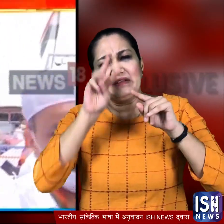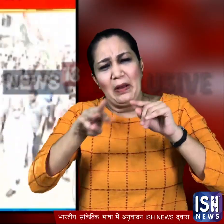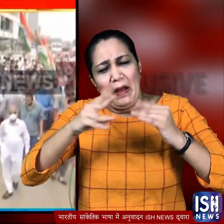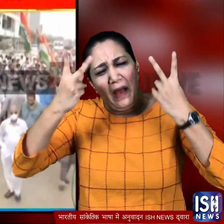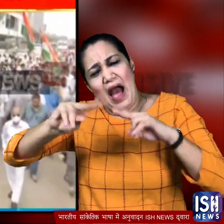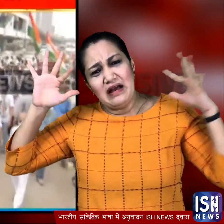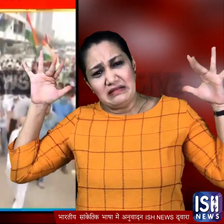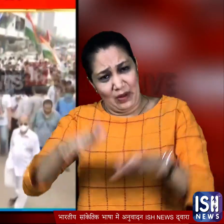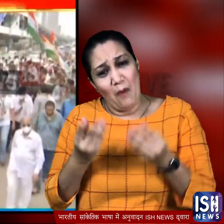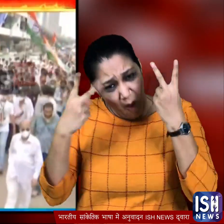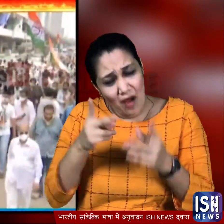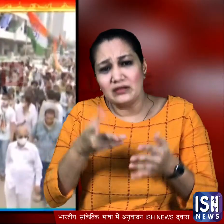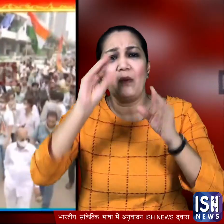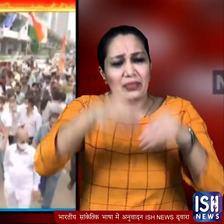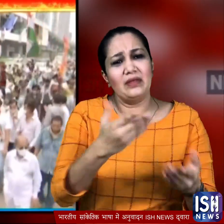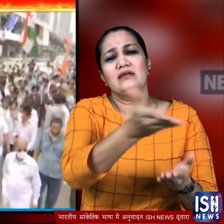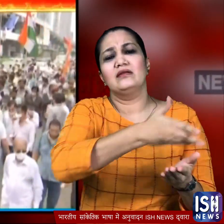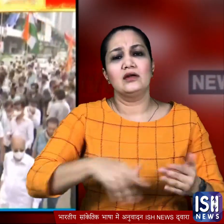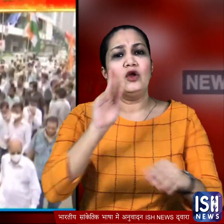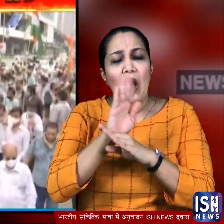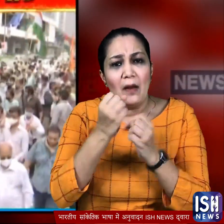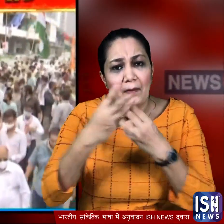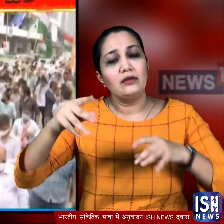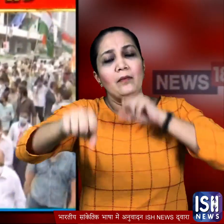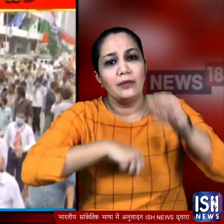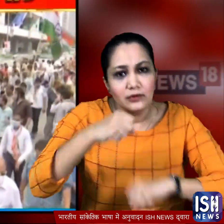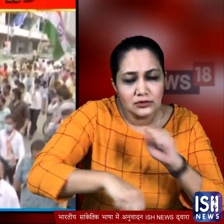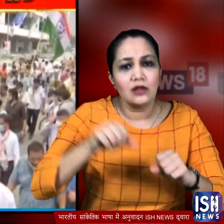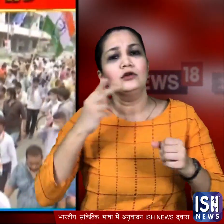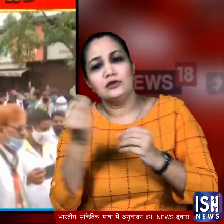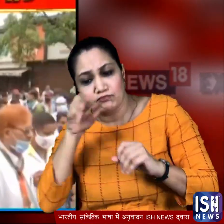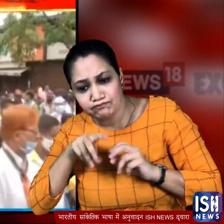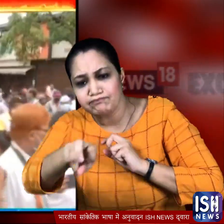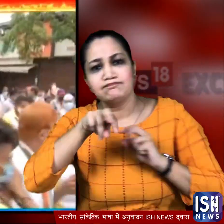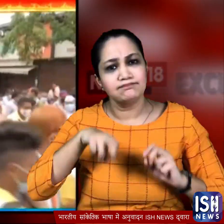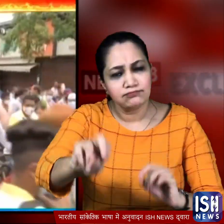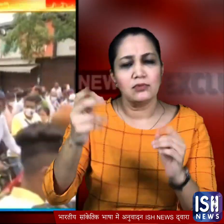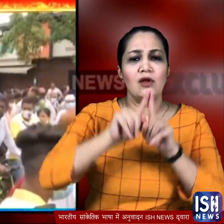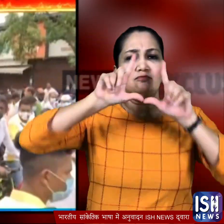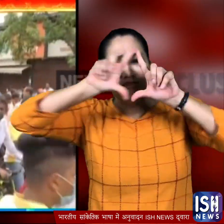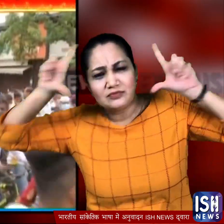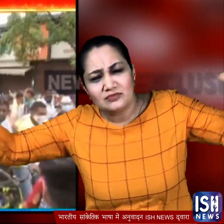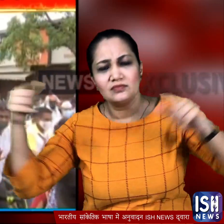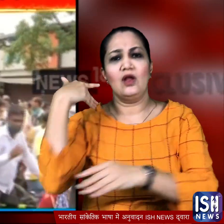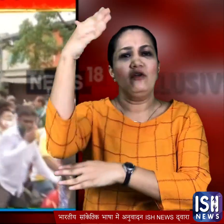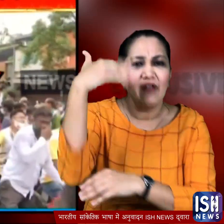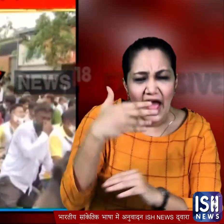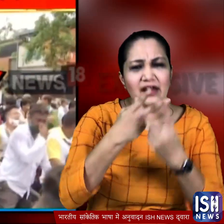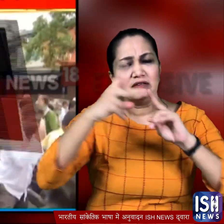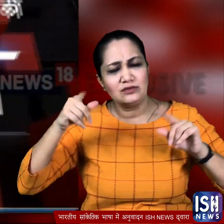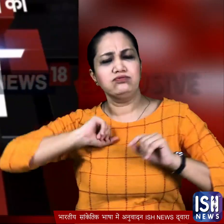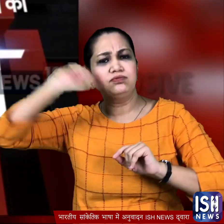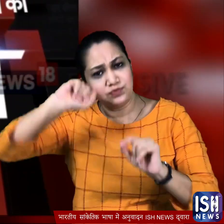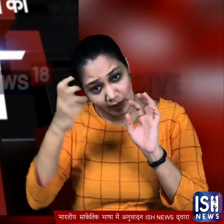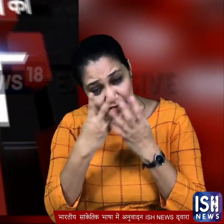होता। इस हुजूम में कांग्रेस के कई कार्यकर्ता साइकिल पर तो कई पैदल चलते दिखाई दिए। बैनर और पार्टी के झंडे के साथ भी कई